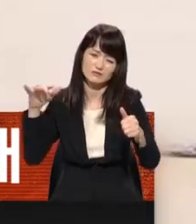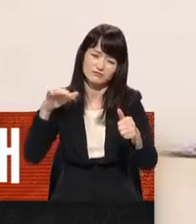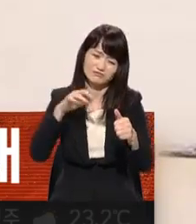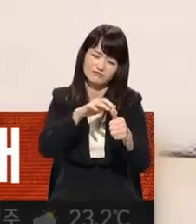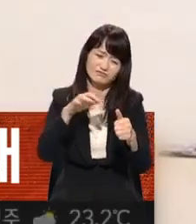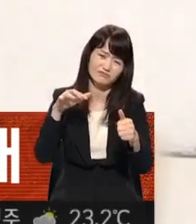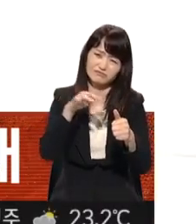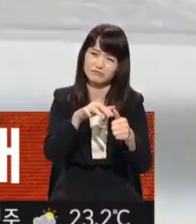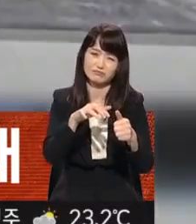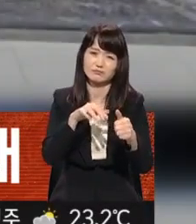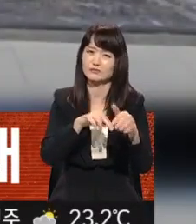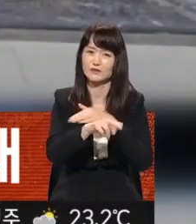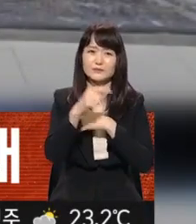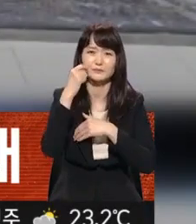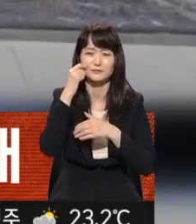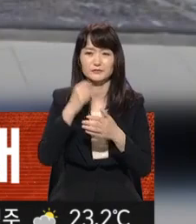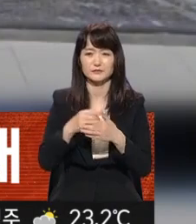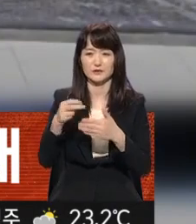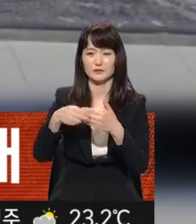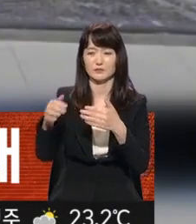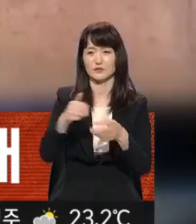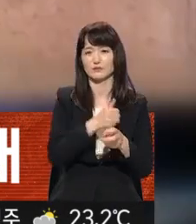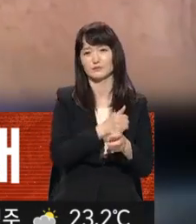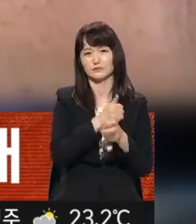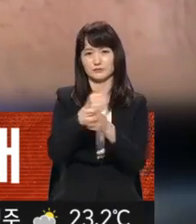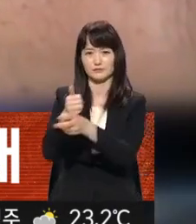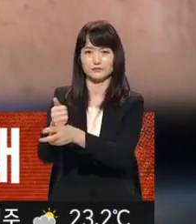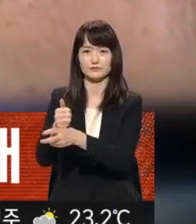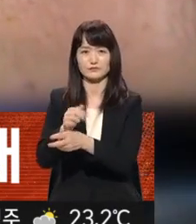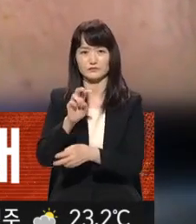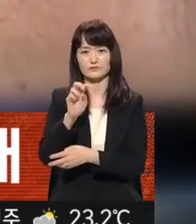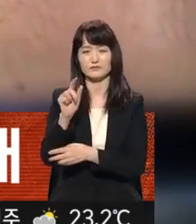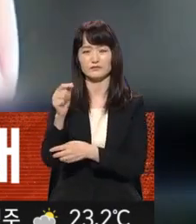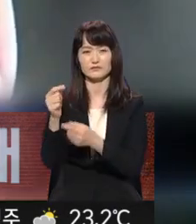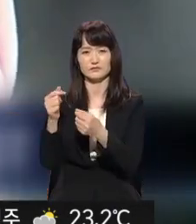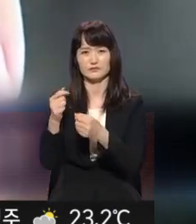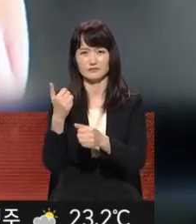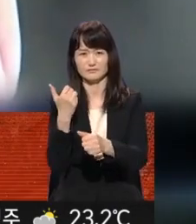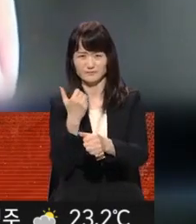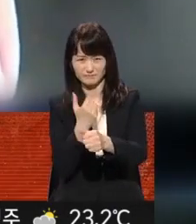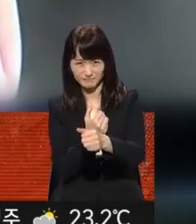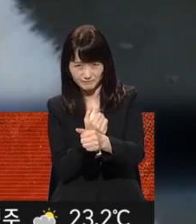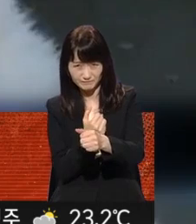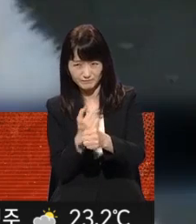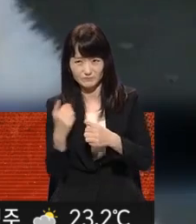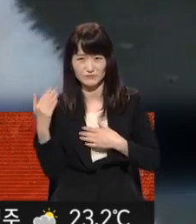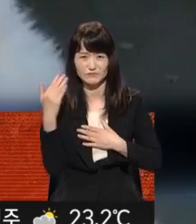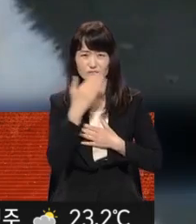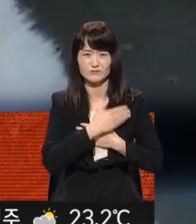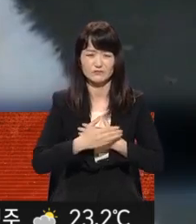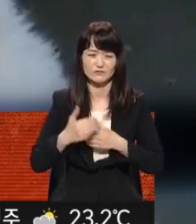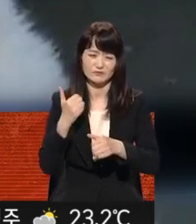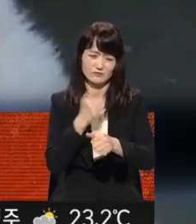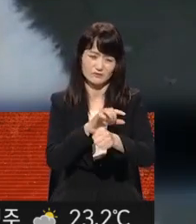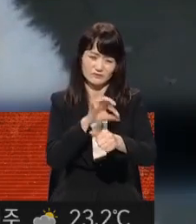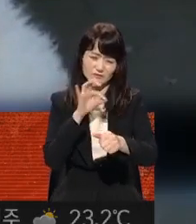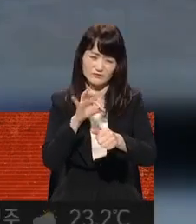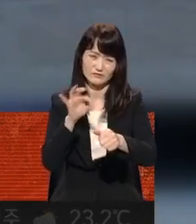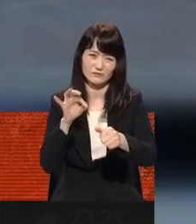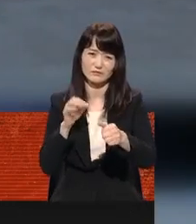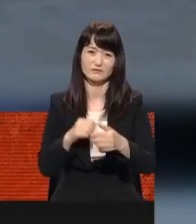겁니다. 이 남성은 곧바로 병원으로 이송이 됐고요. 마약성 진통제까지 투여하면서 온몸에 박힌 벌침들을